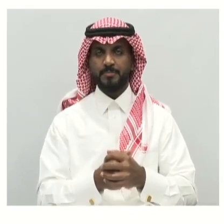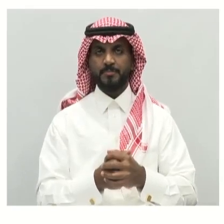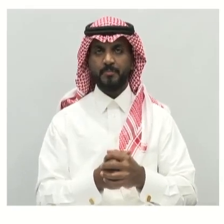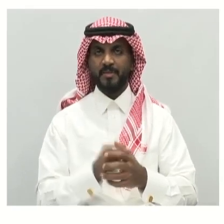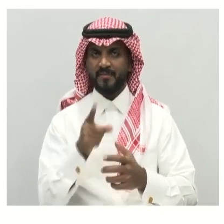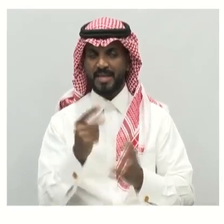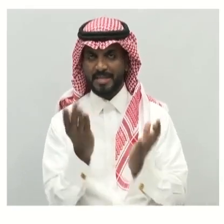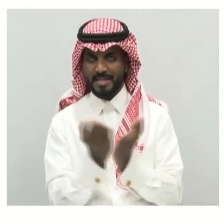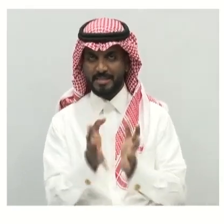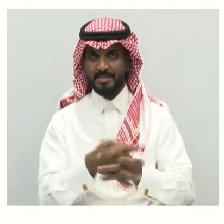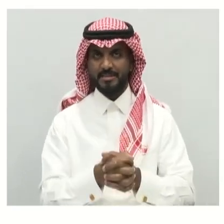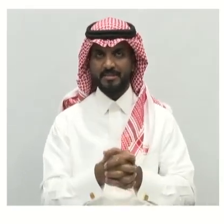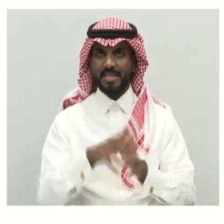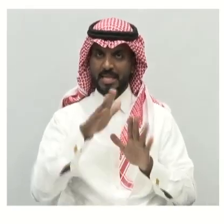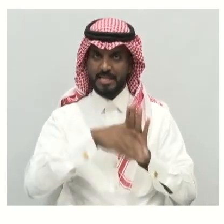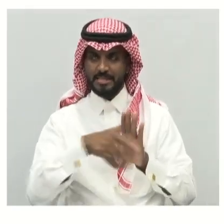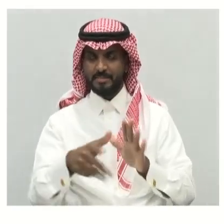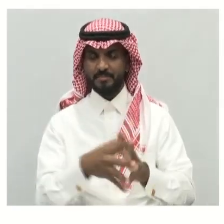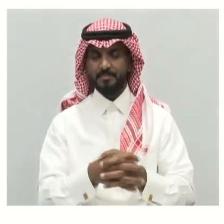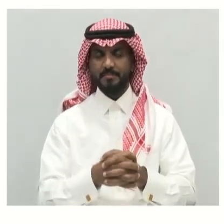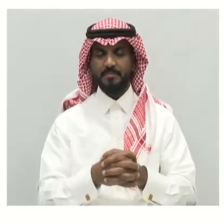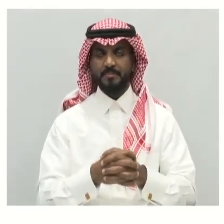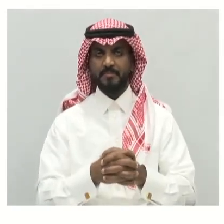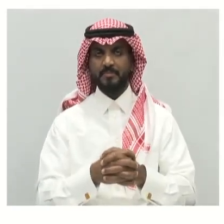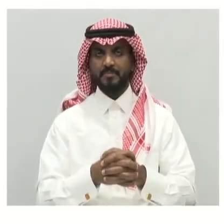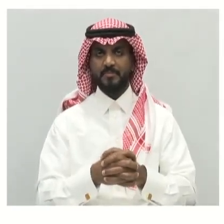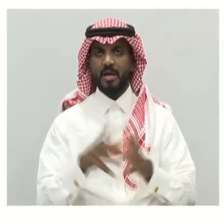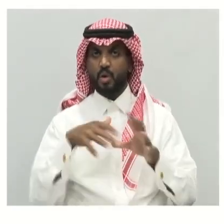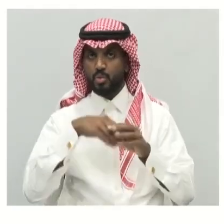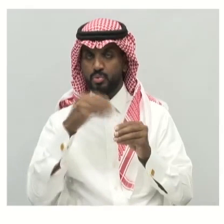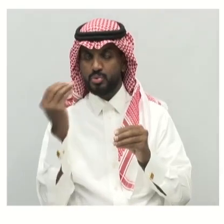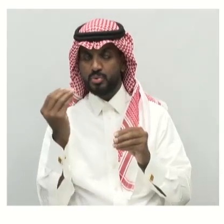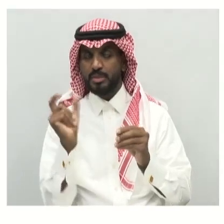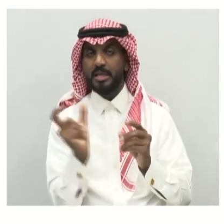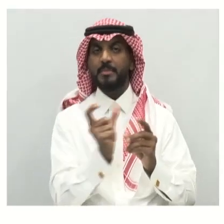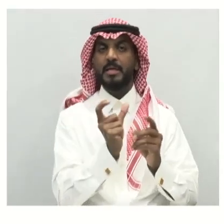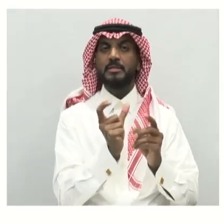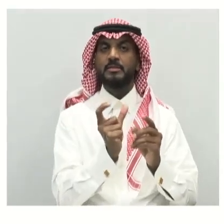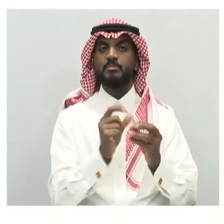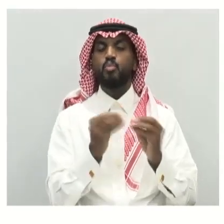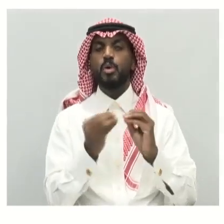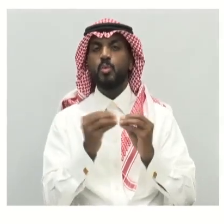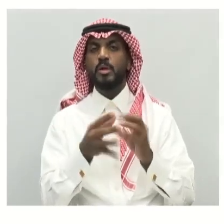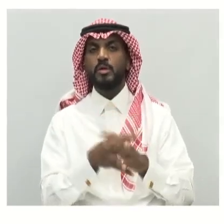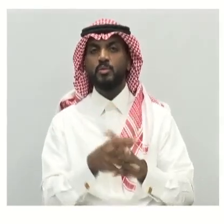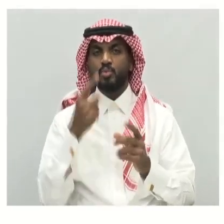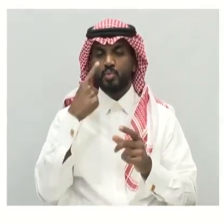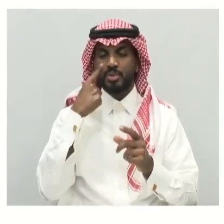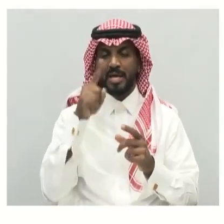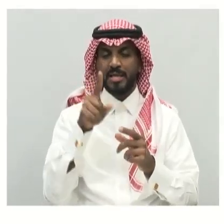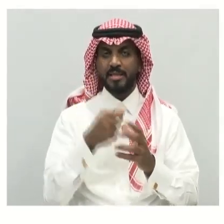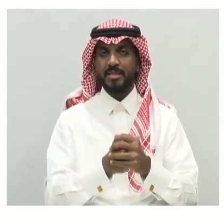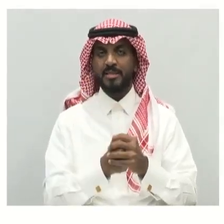في هذا الدرس في هذا النص ستخرج لنا كلمات ملونه ونشاهد فيها